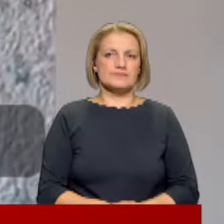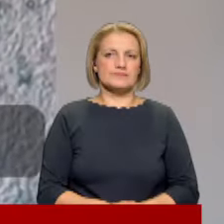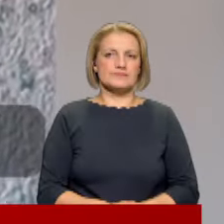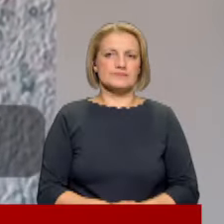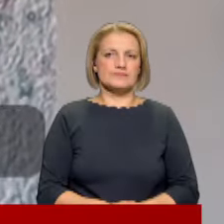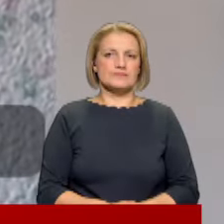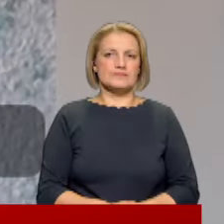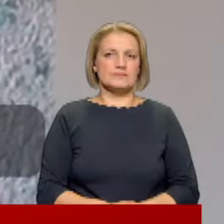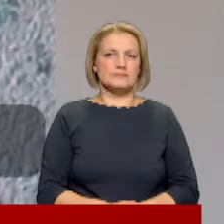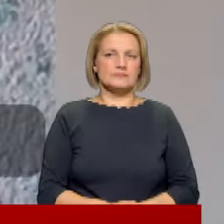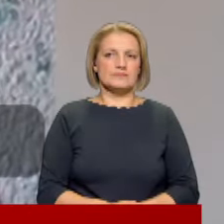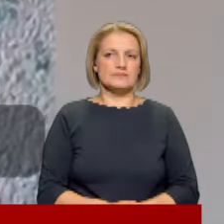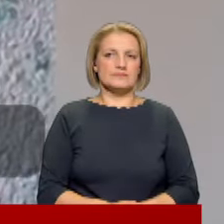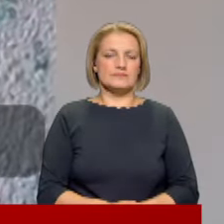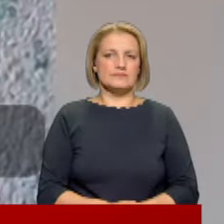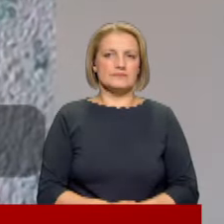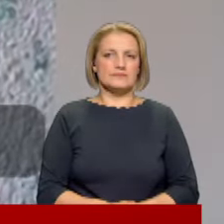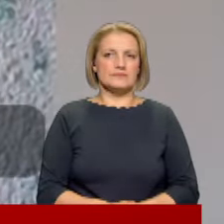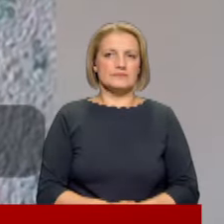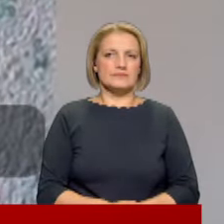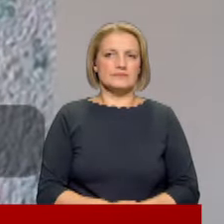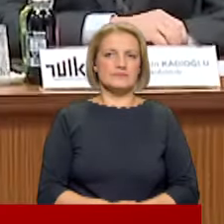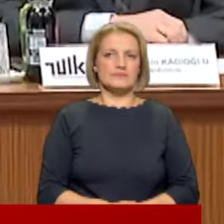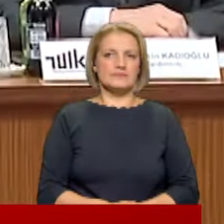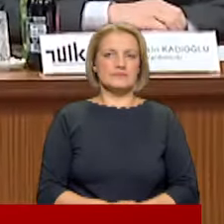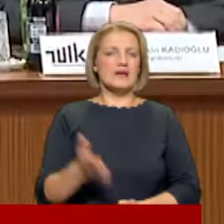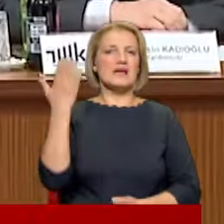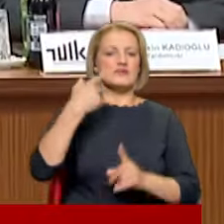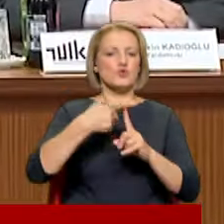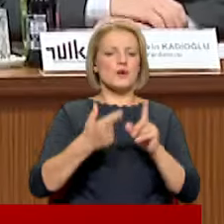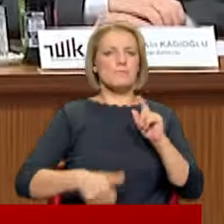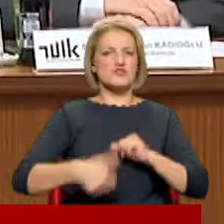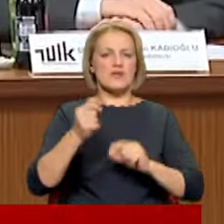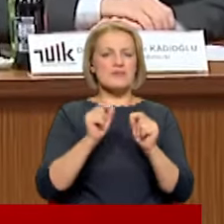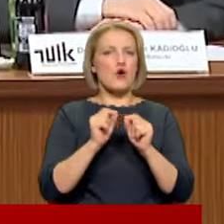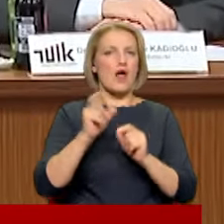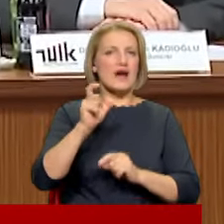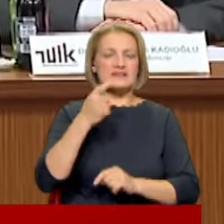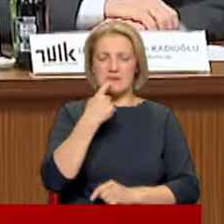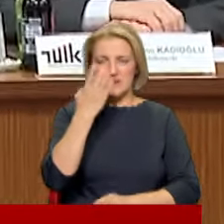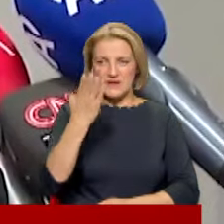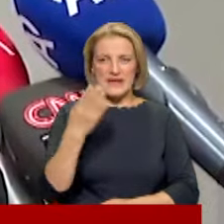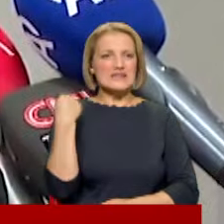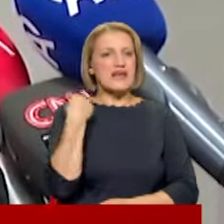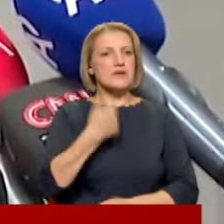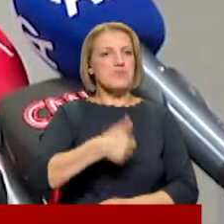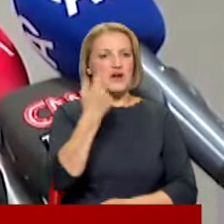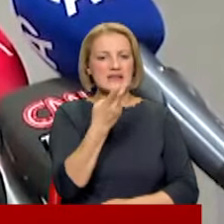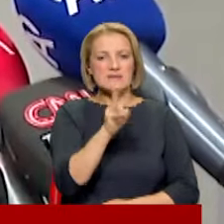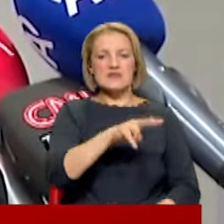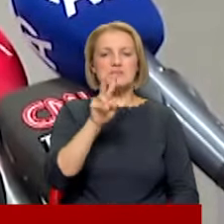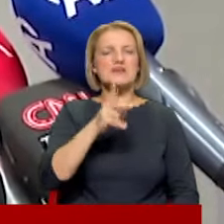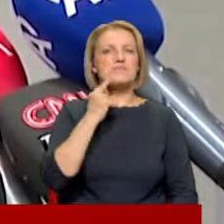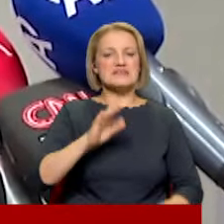fark %2-3, bu fark %20-25'lere kadar çıktı. Eski TÜİK Başkanı Birol Aydemir yeni TÜİK Başkanı'na